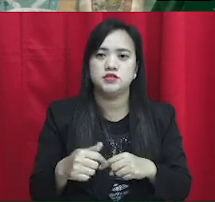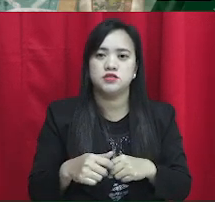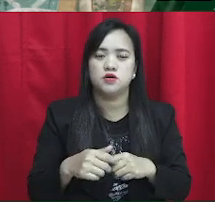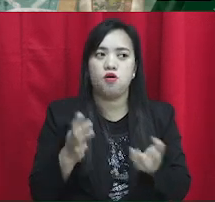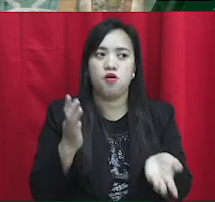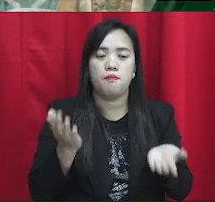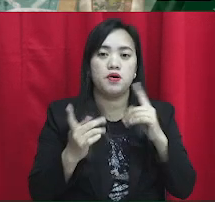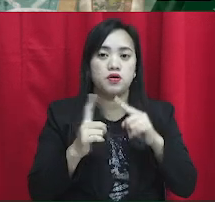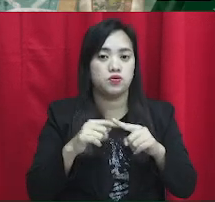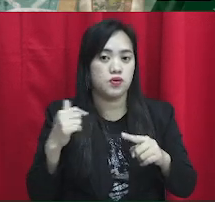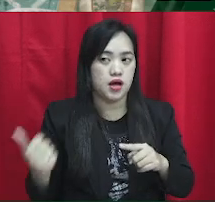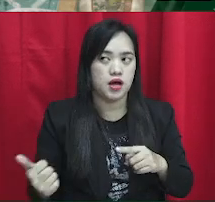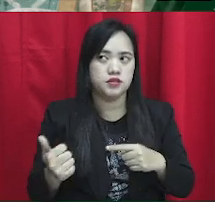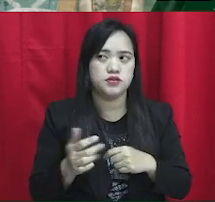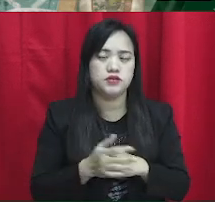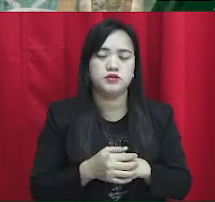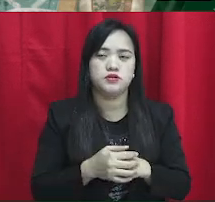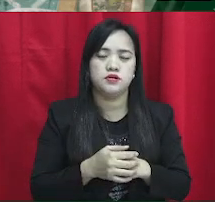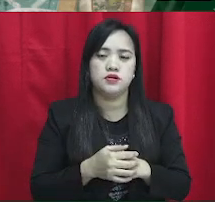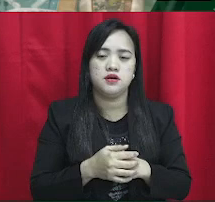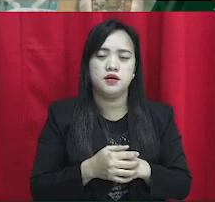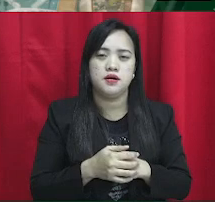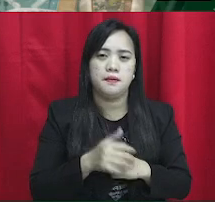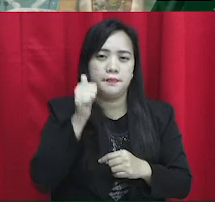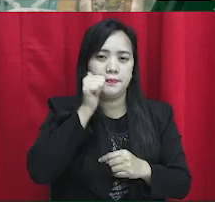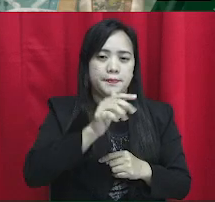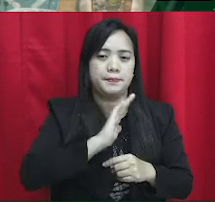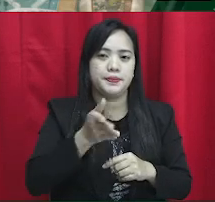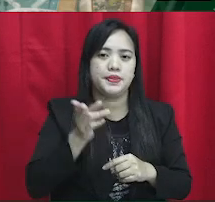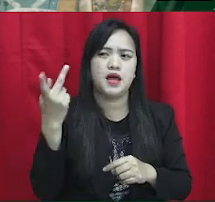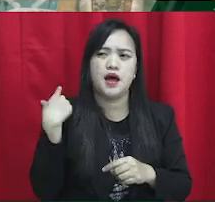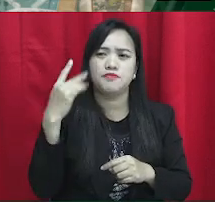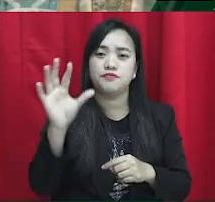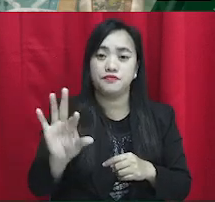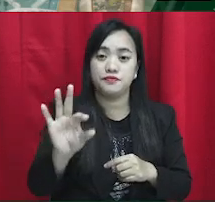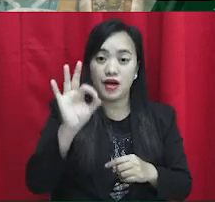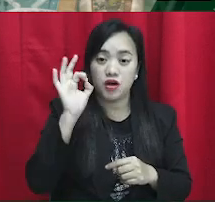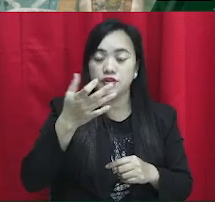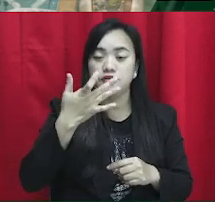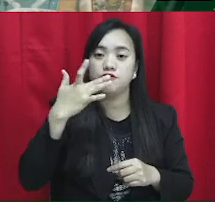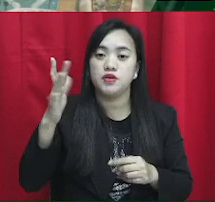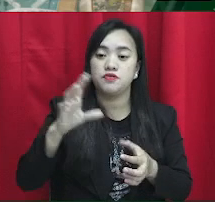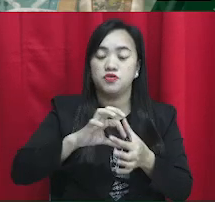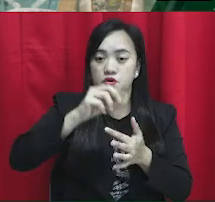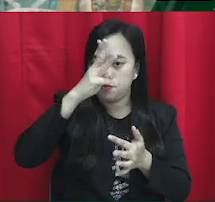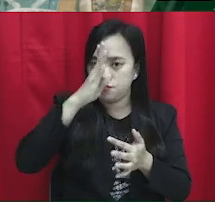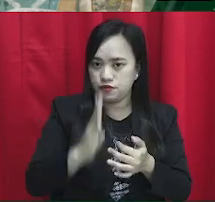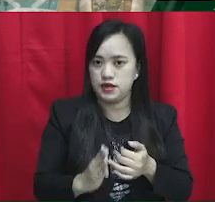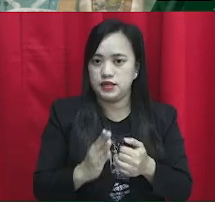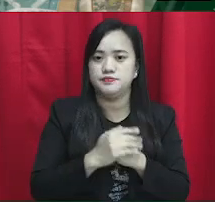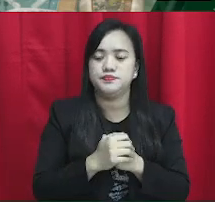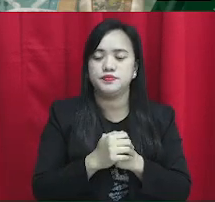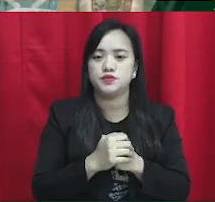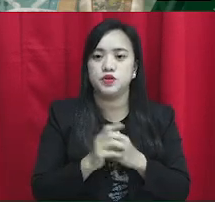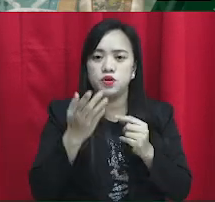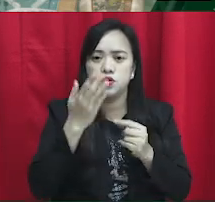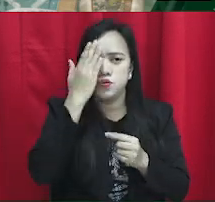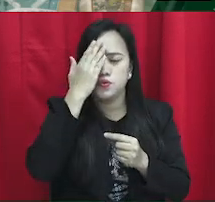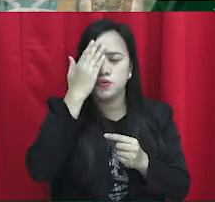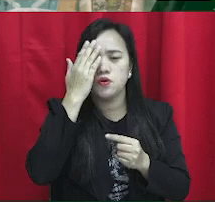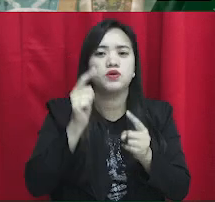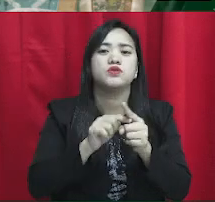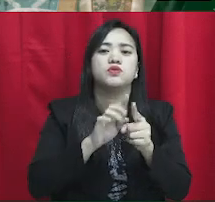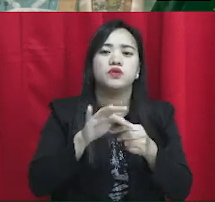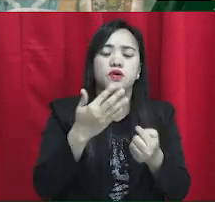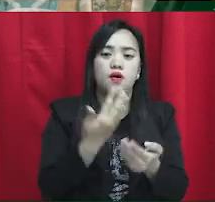her, Fear not, Mary, for thou hast found favor with God. Alam niyo po mga kapatid, para sa lahat po ng mga